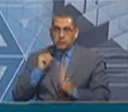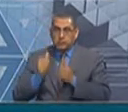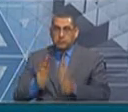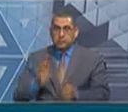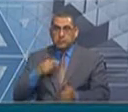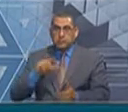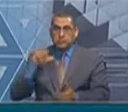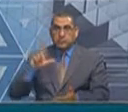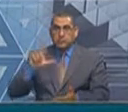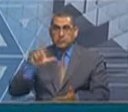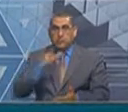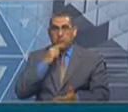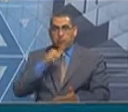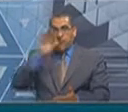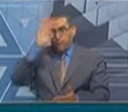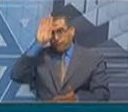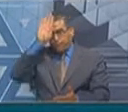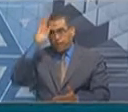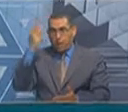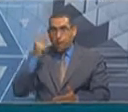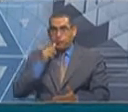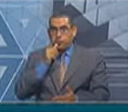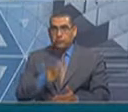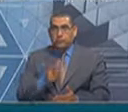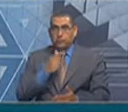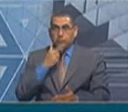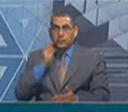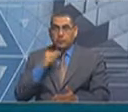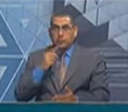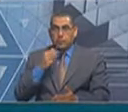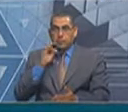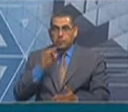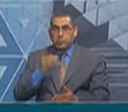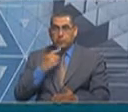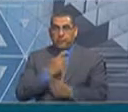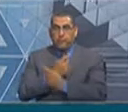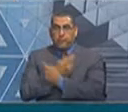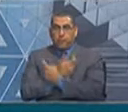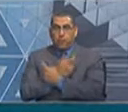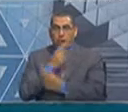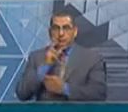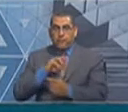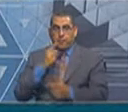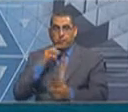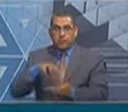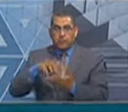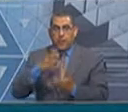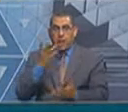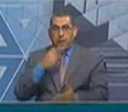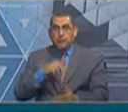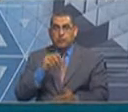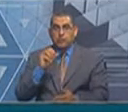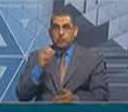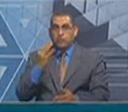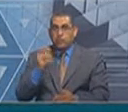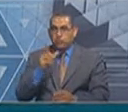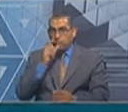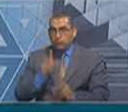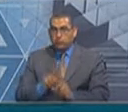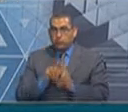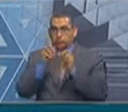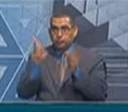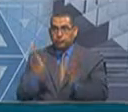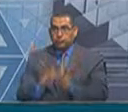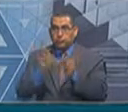الدولة الفرعونية. هناك أيضا يعني تم يعني عمل بعض النوافير نحو 13 نافورة في يعني